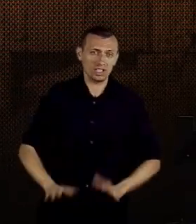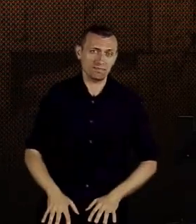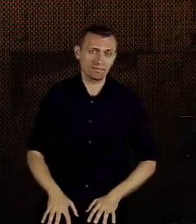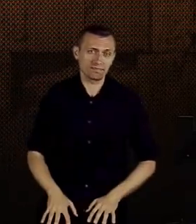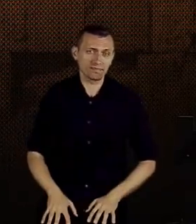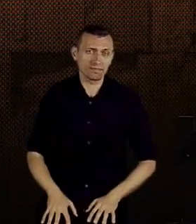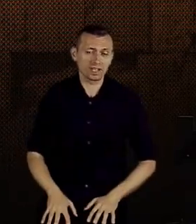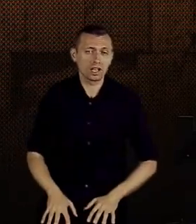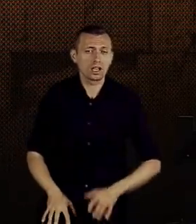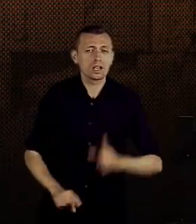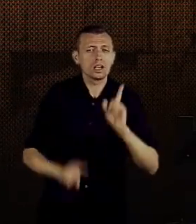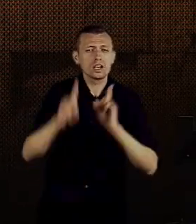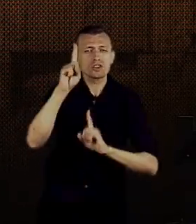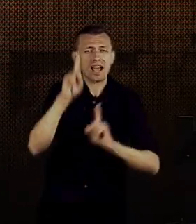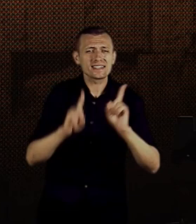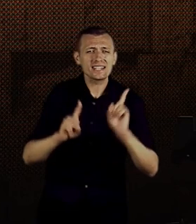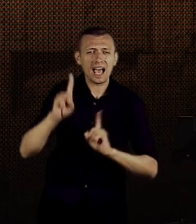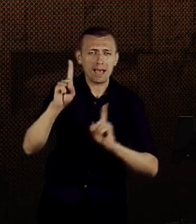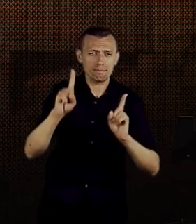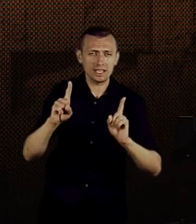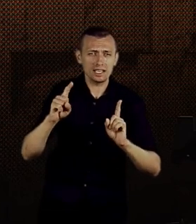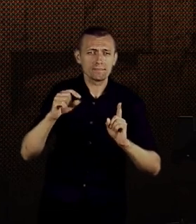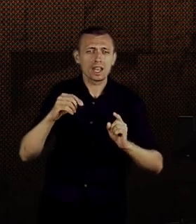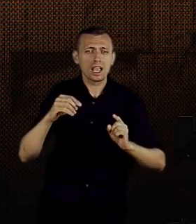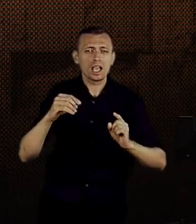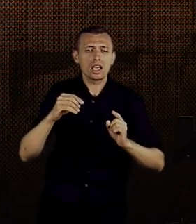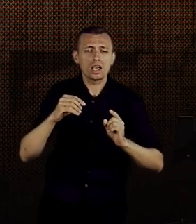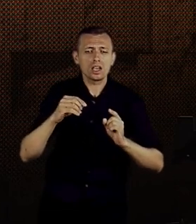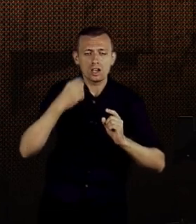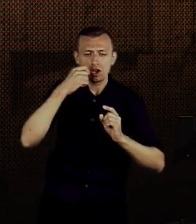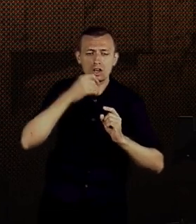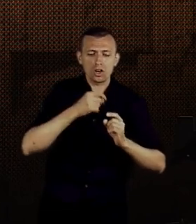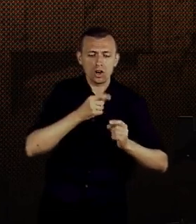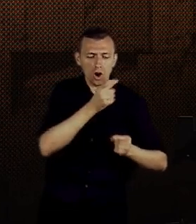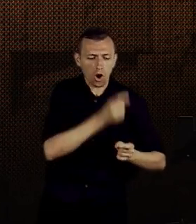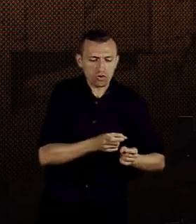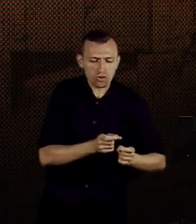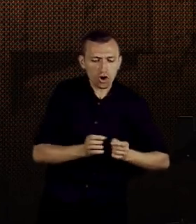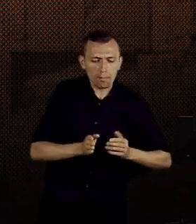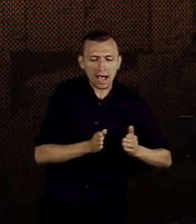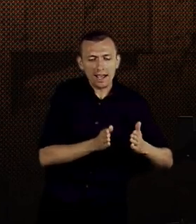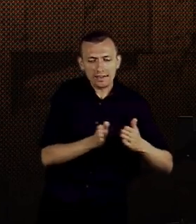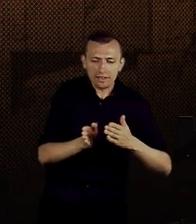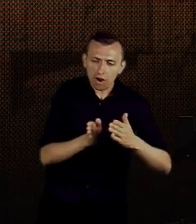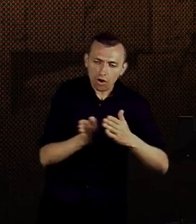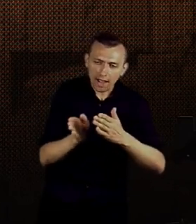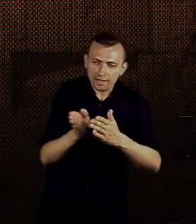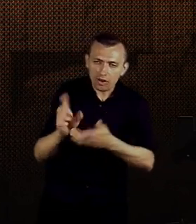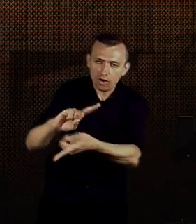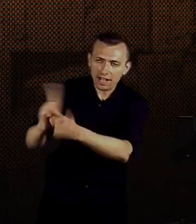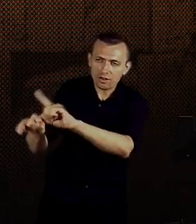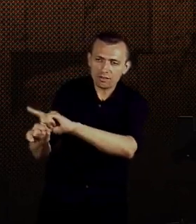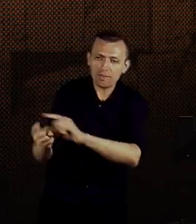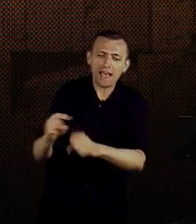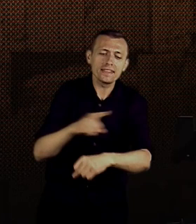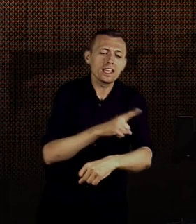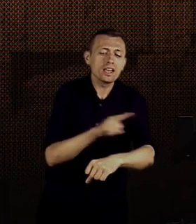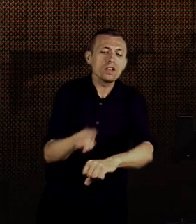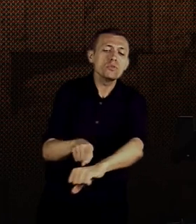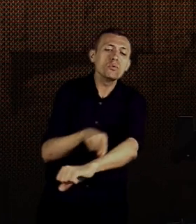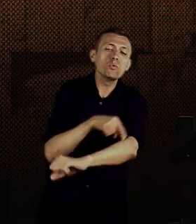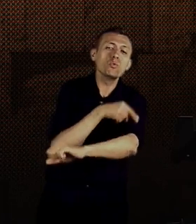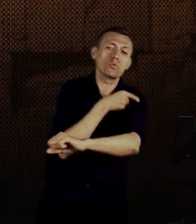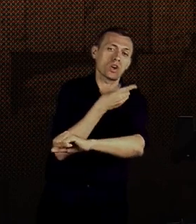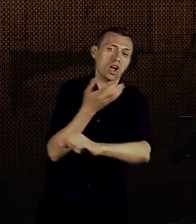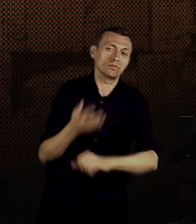przemiany trwa naprawdę długo. Często jest tak, ja odkryłem to w moim życiu, że przemiana, która